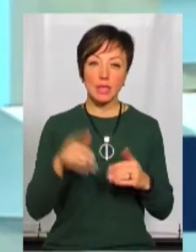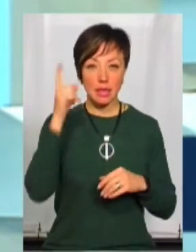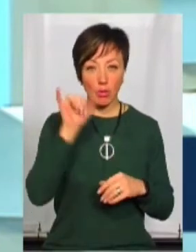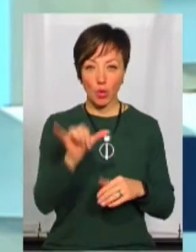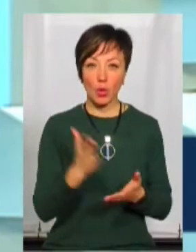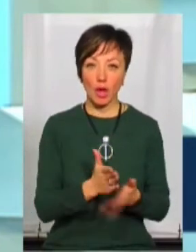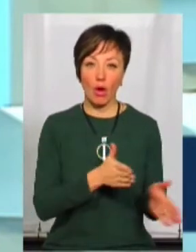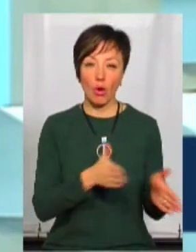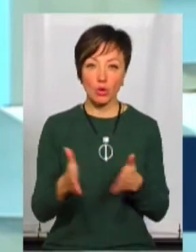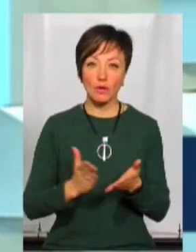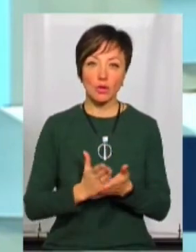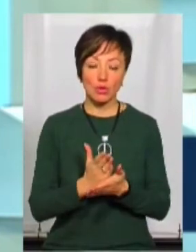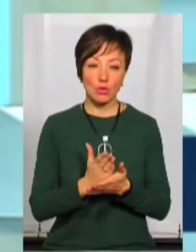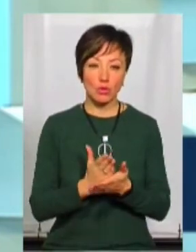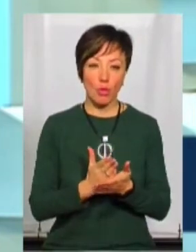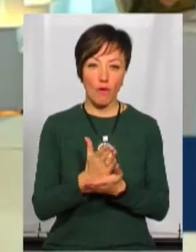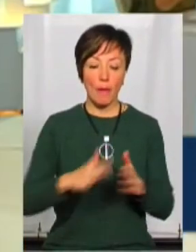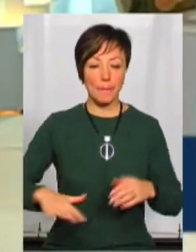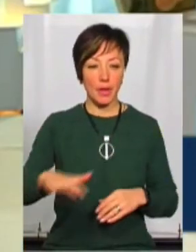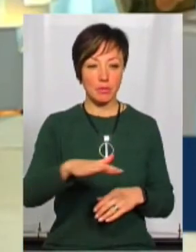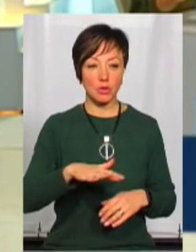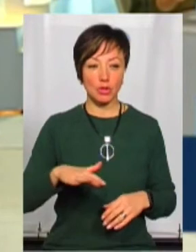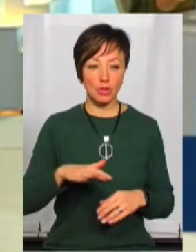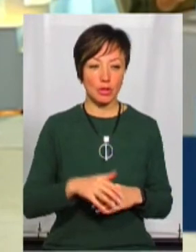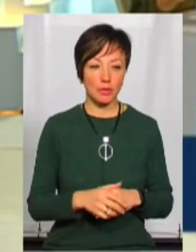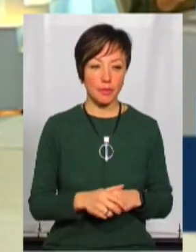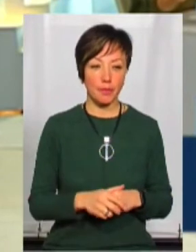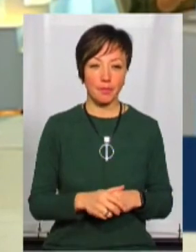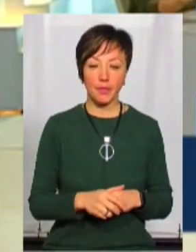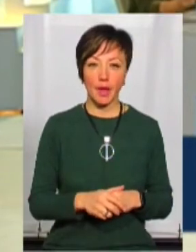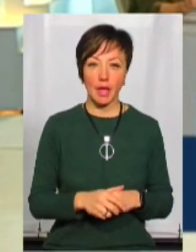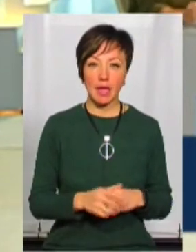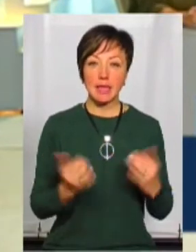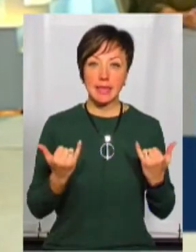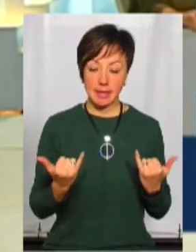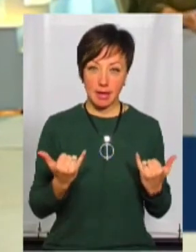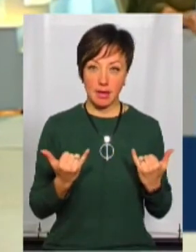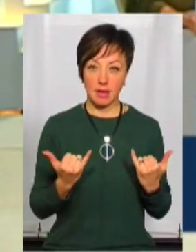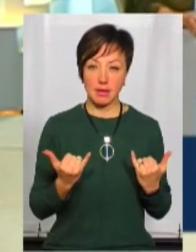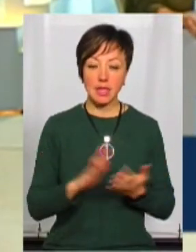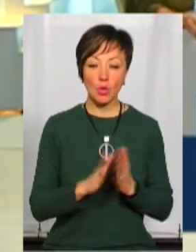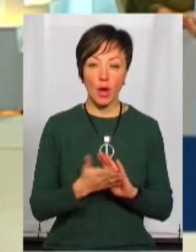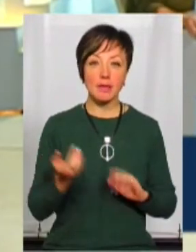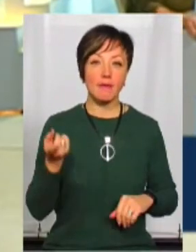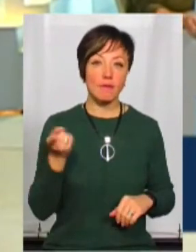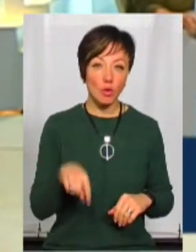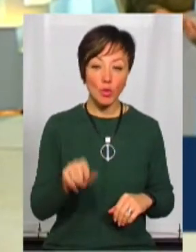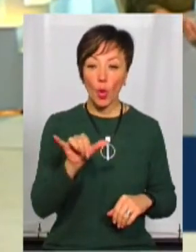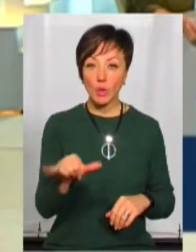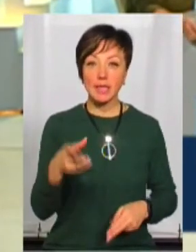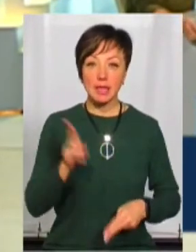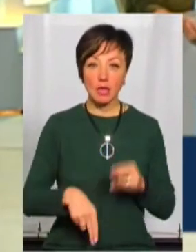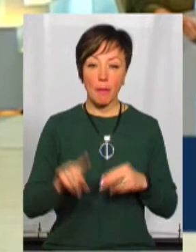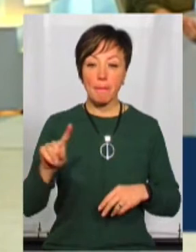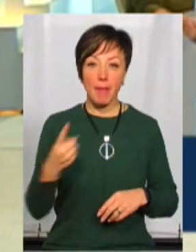нього є готове службове. Це 20 грудня? Зараз, значить, вся ситуація в тому, що в них